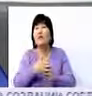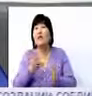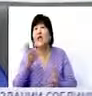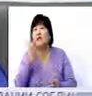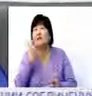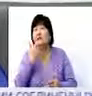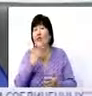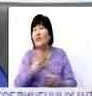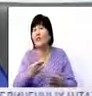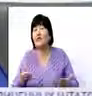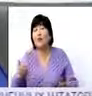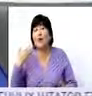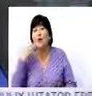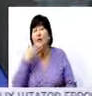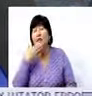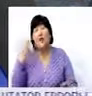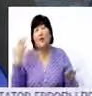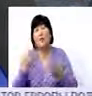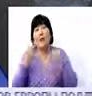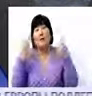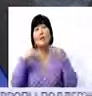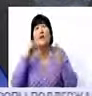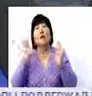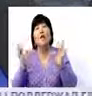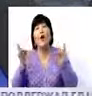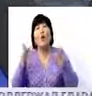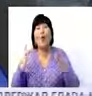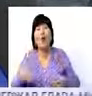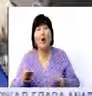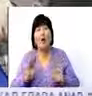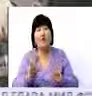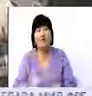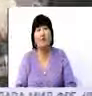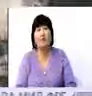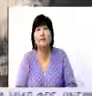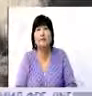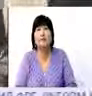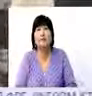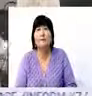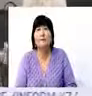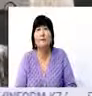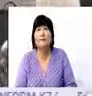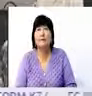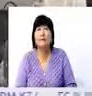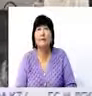цветного сортировщика риса, модернизацию упаковки. Айгуль Аханова, Бекпулат Абденов, Турихан Кожахметов, телеканал «Кызылорда».